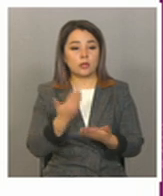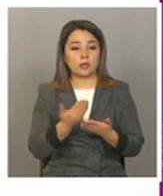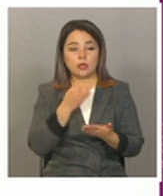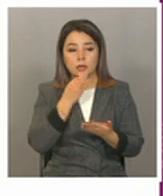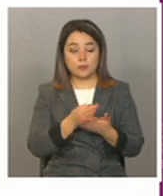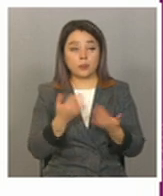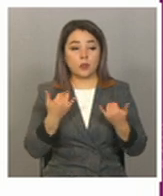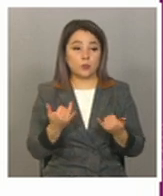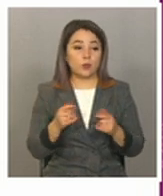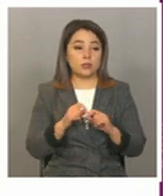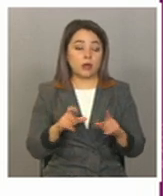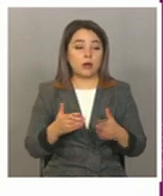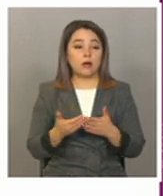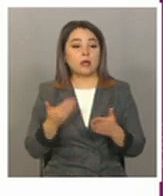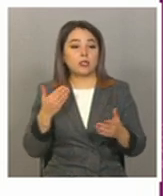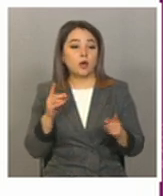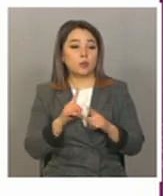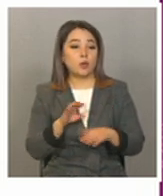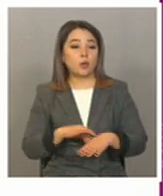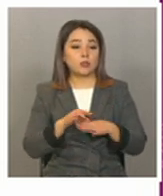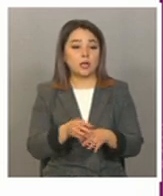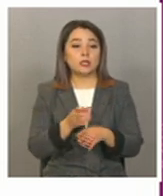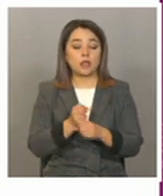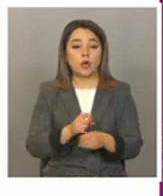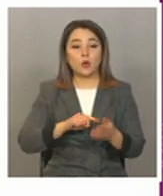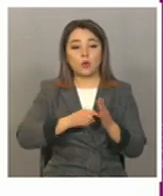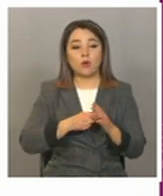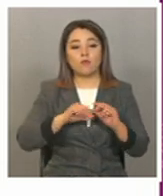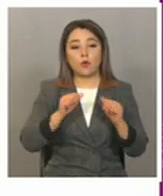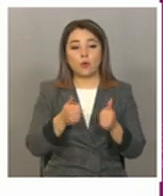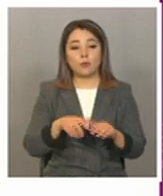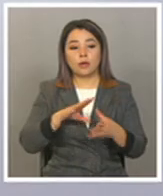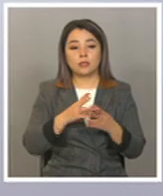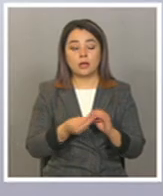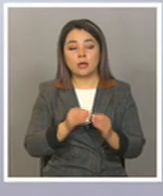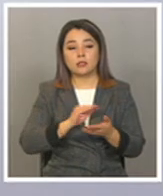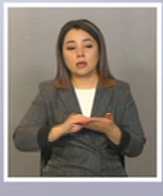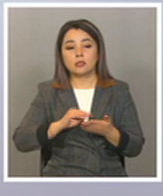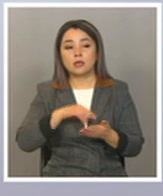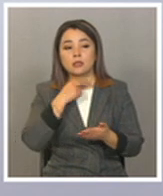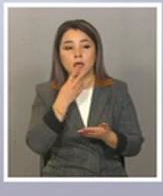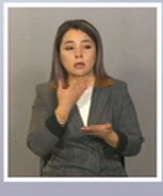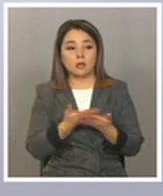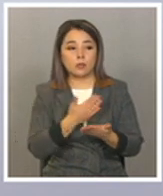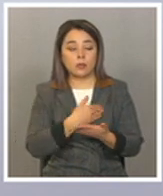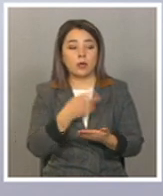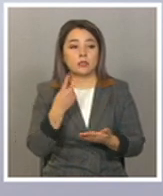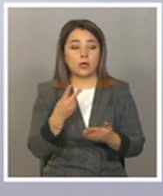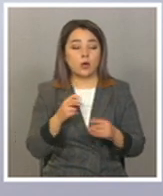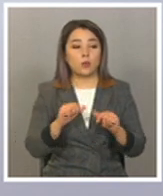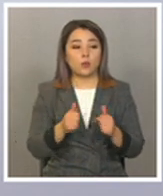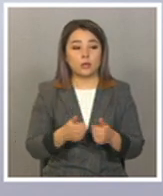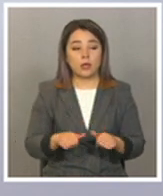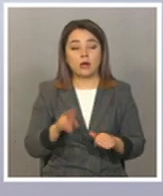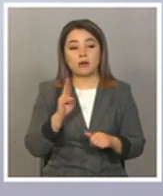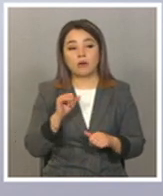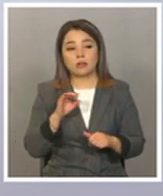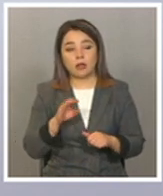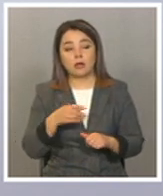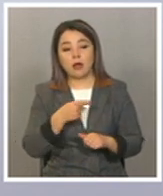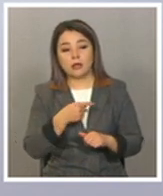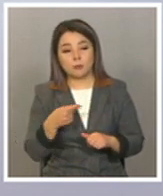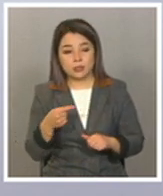Ал оқушылар, алдыңғы сабақтарда өткен қысқаша көбейту формуларына тоқталайық. Екі өрнектің квадраттарының